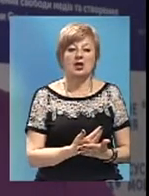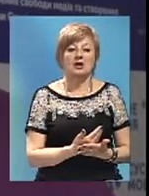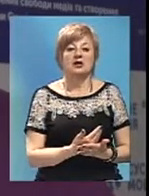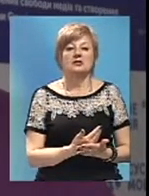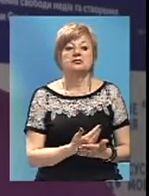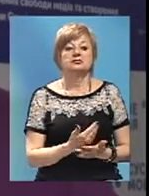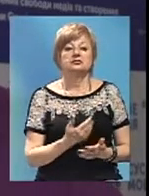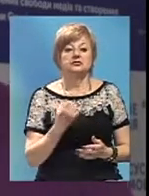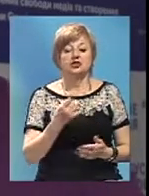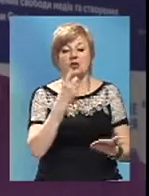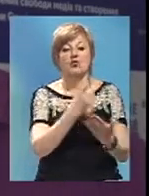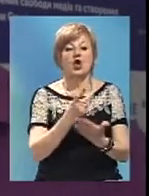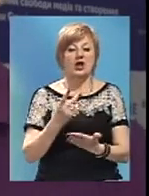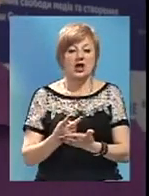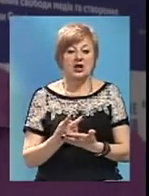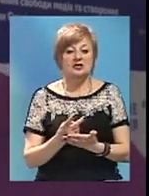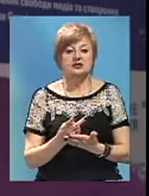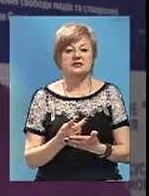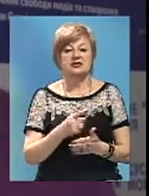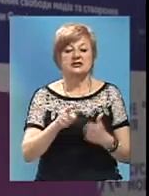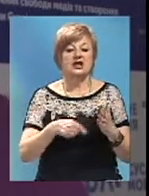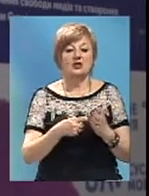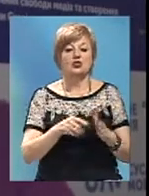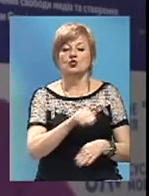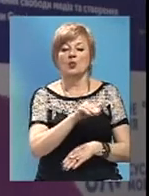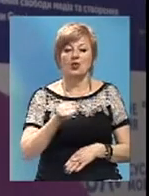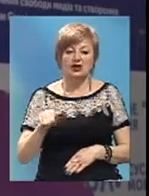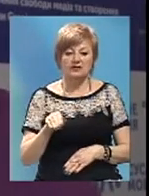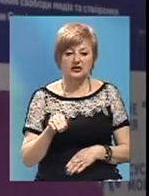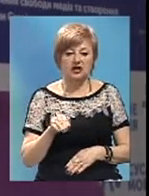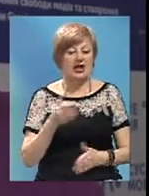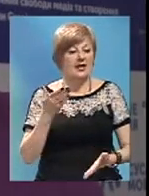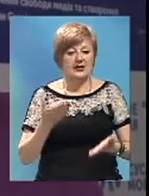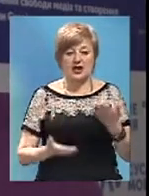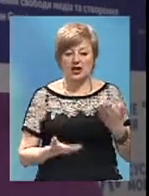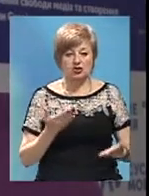воно і демонструється на кожному місцевому рівні. Якщо